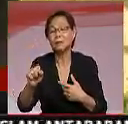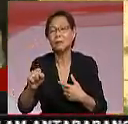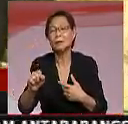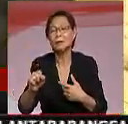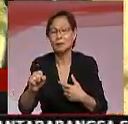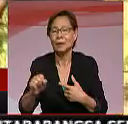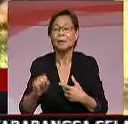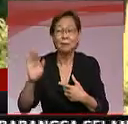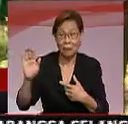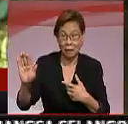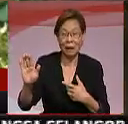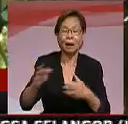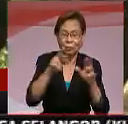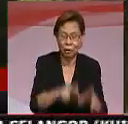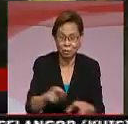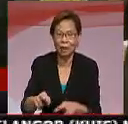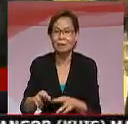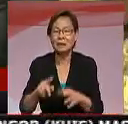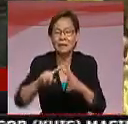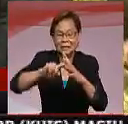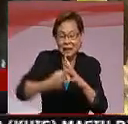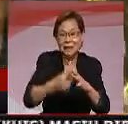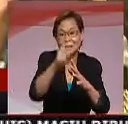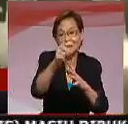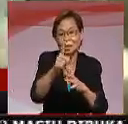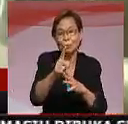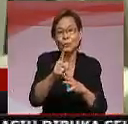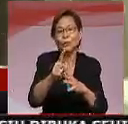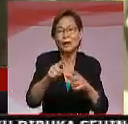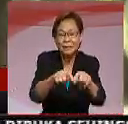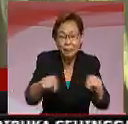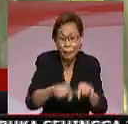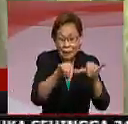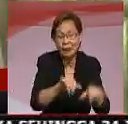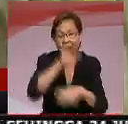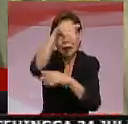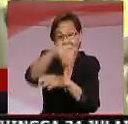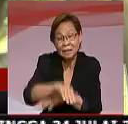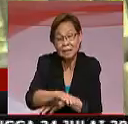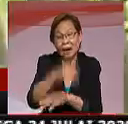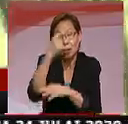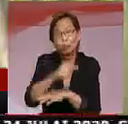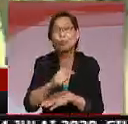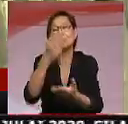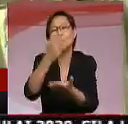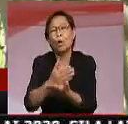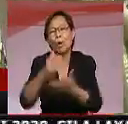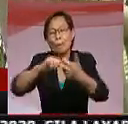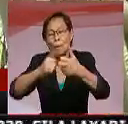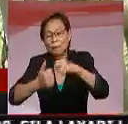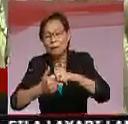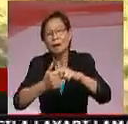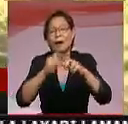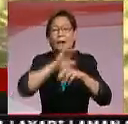sahaja. Pihaknya juga merancang mewujudkan sebuah sanctuary gajah di Sabah dalam usaha mengatasi konflik gajah dan